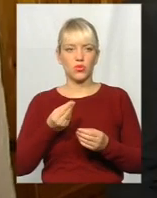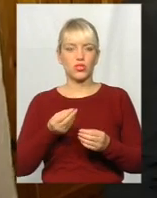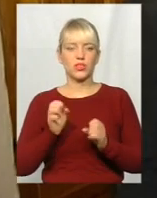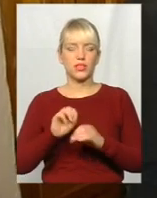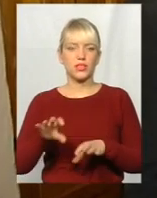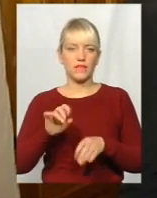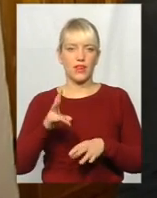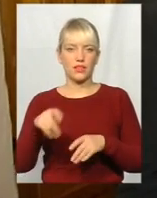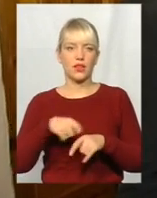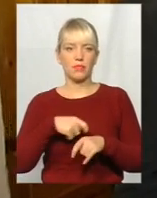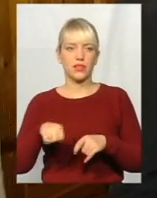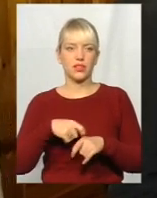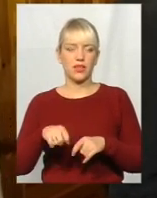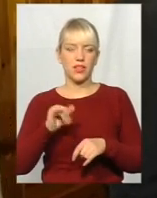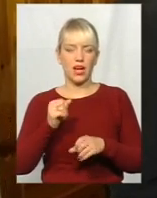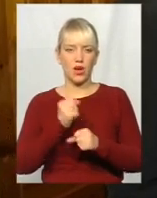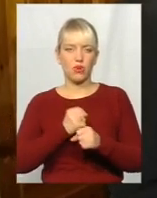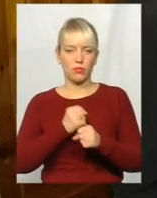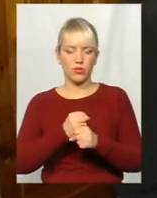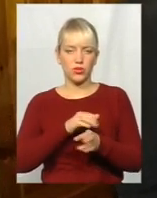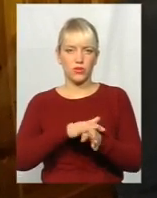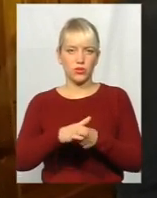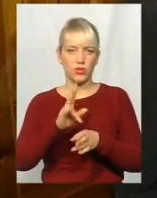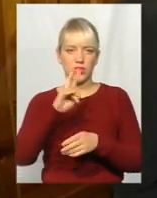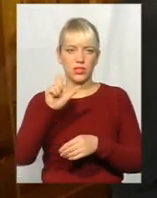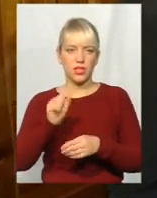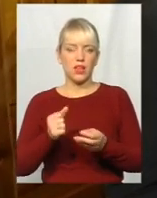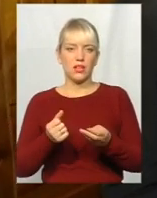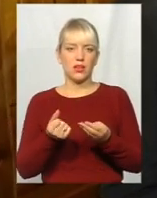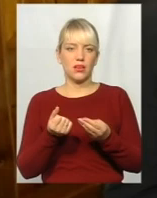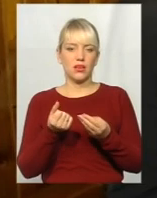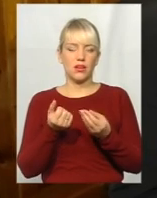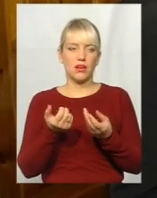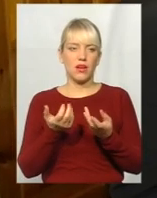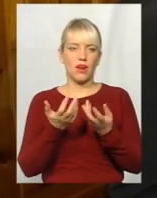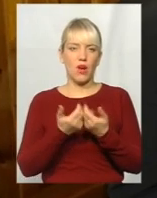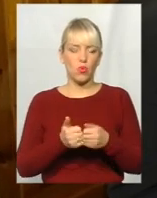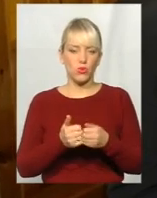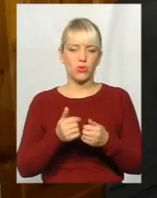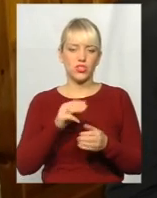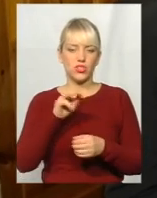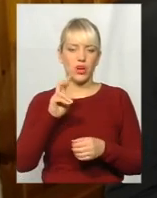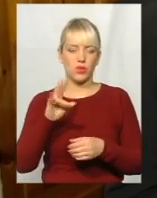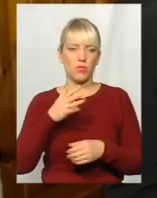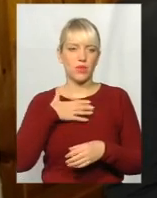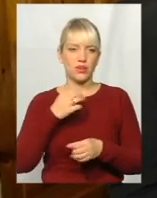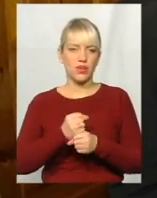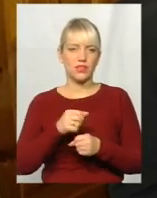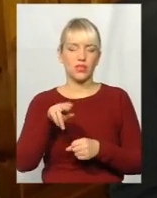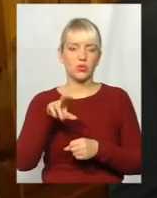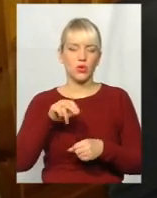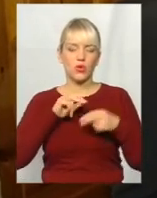на матеріали, а робота була за рахунок ЖЕКу. Угу. Претензій до працівників ЖЕКу і